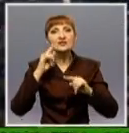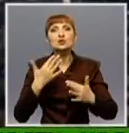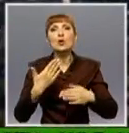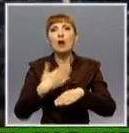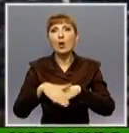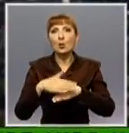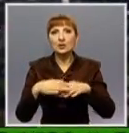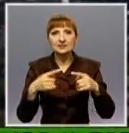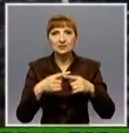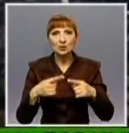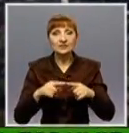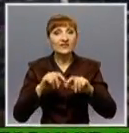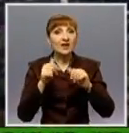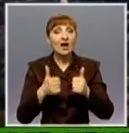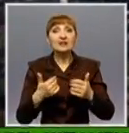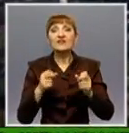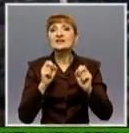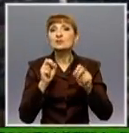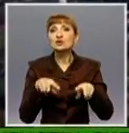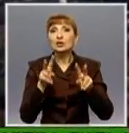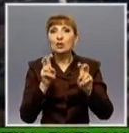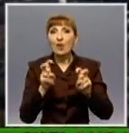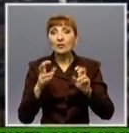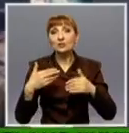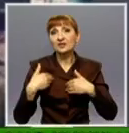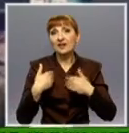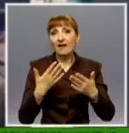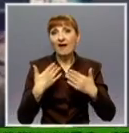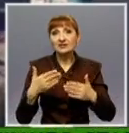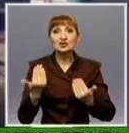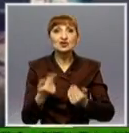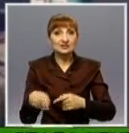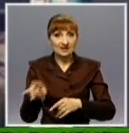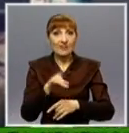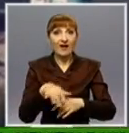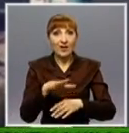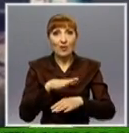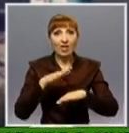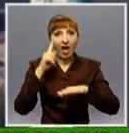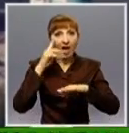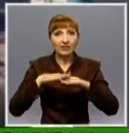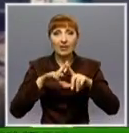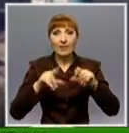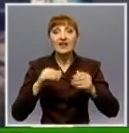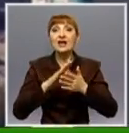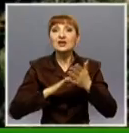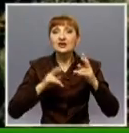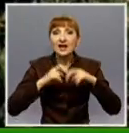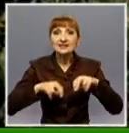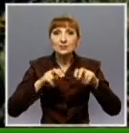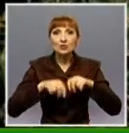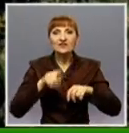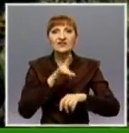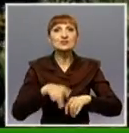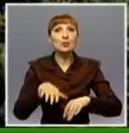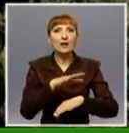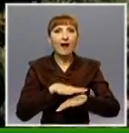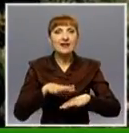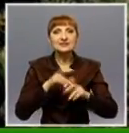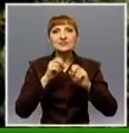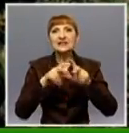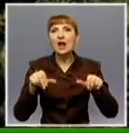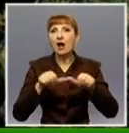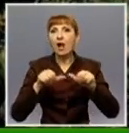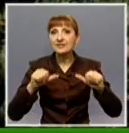улиц. Варианты возможных обозначений будут предлагаться жителям районов местными акиматами. В дальнейшем их рассмотрит республиканская ономастическая